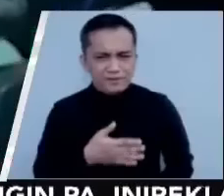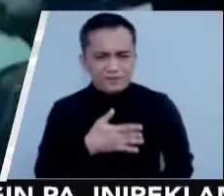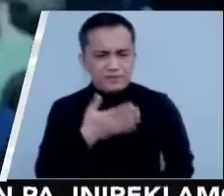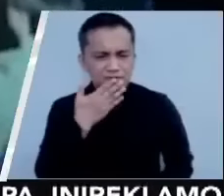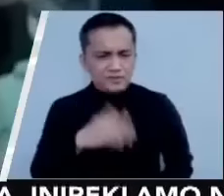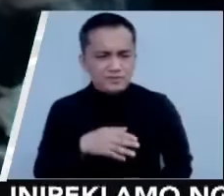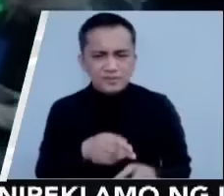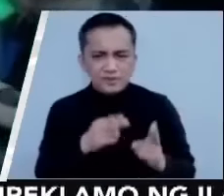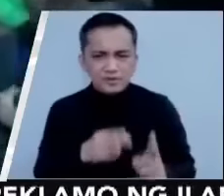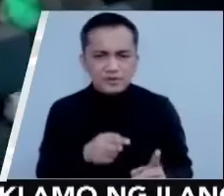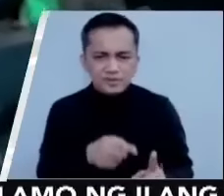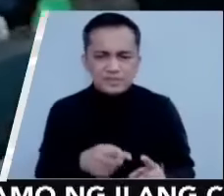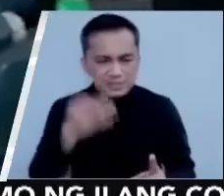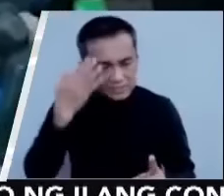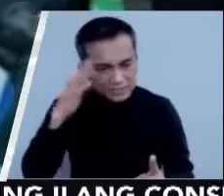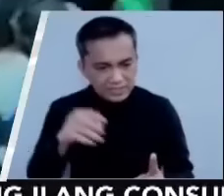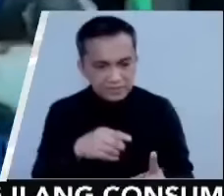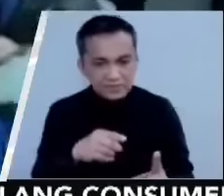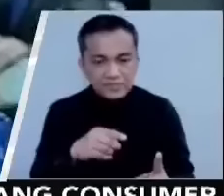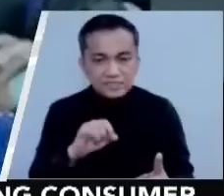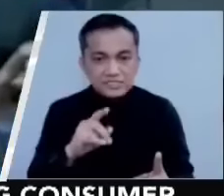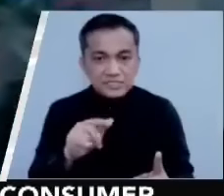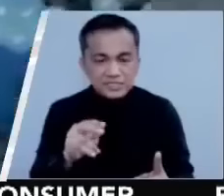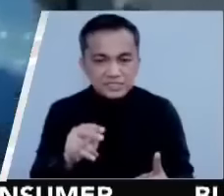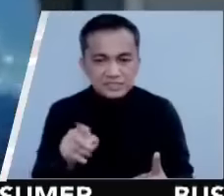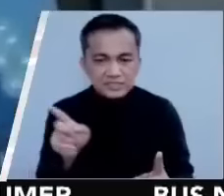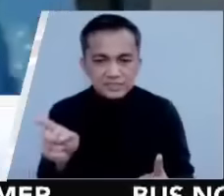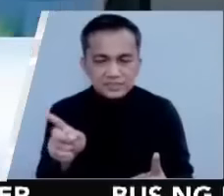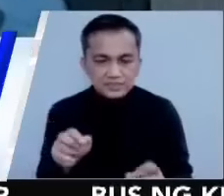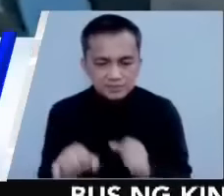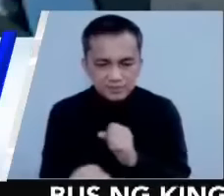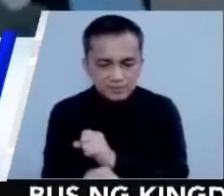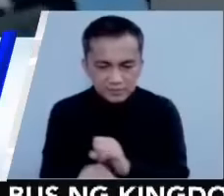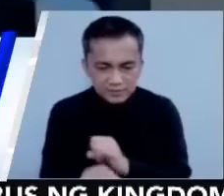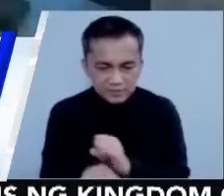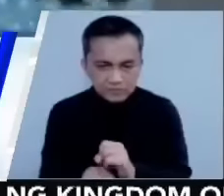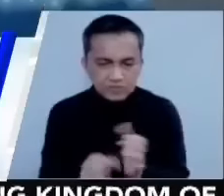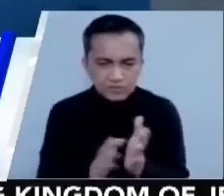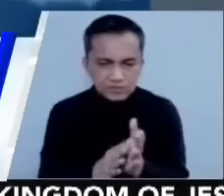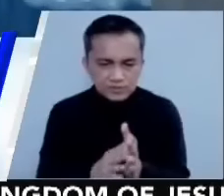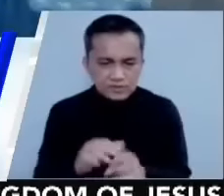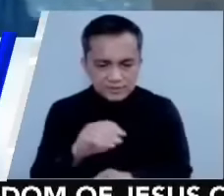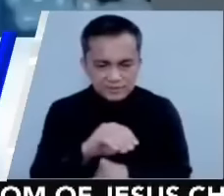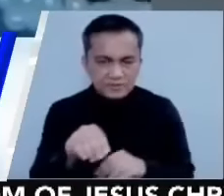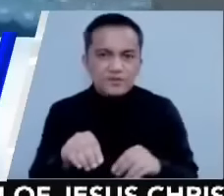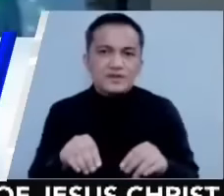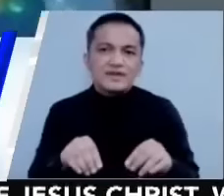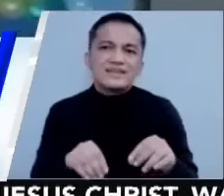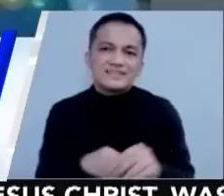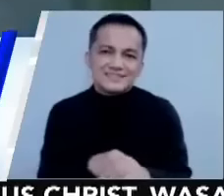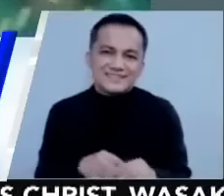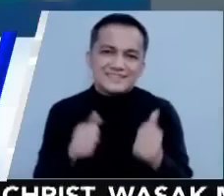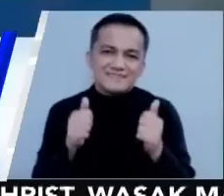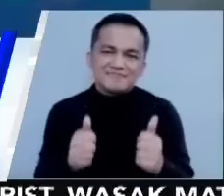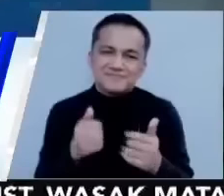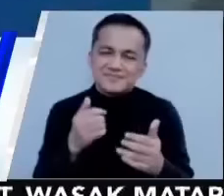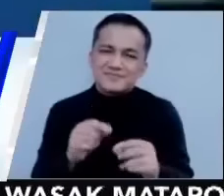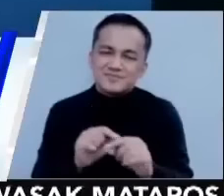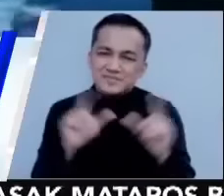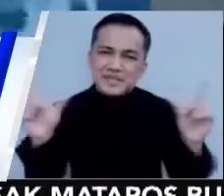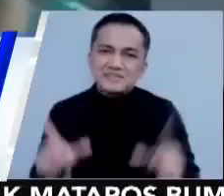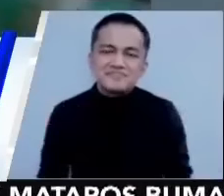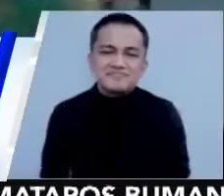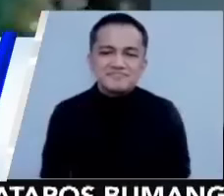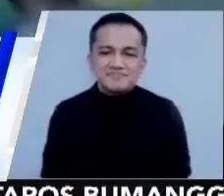Pero ang di alam ni Sian, ang kanya palang pagsisikap sa eskwela, may katumbas na isang magandang sorpresa. Ang kanyang